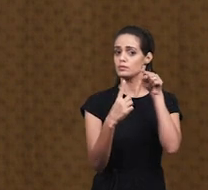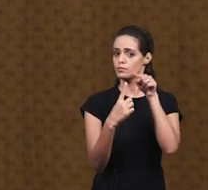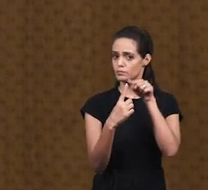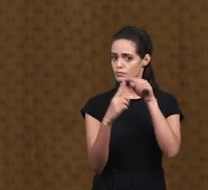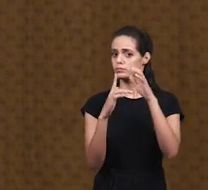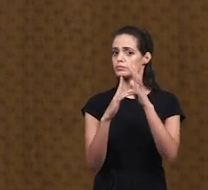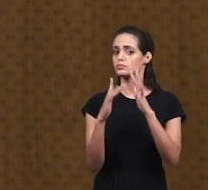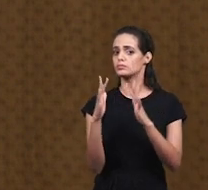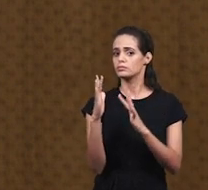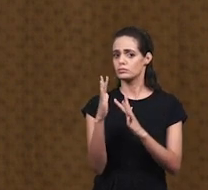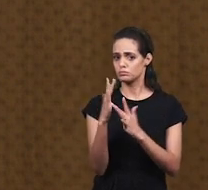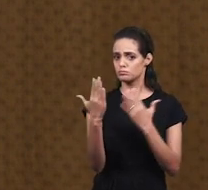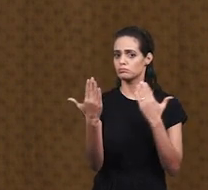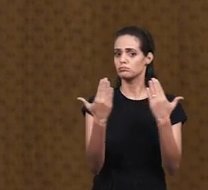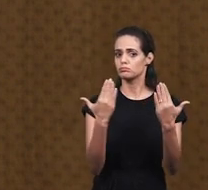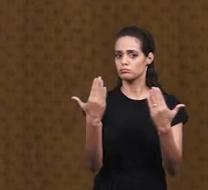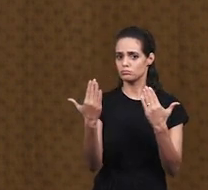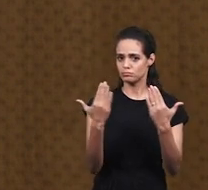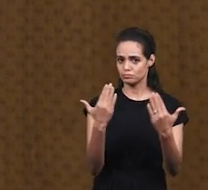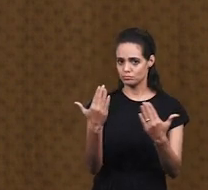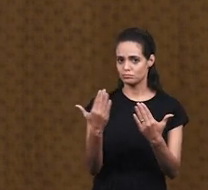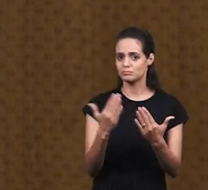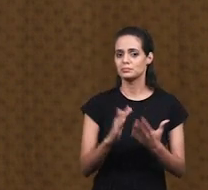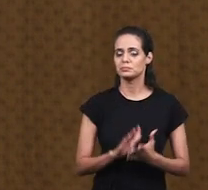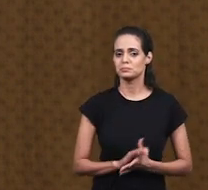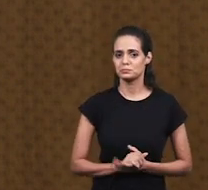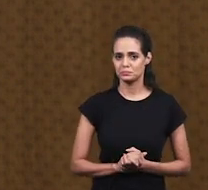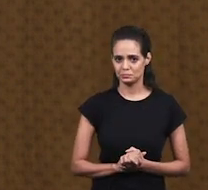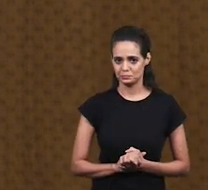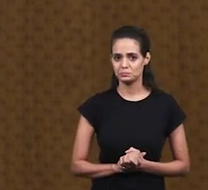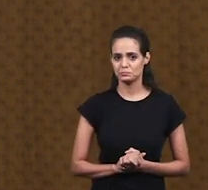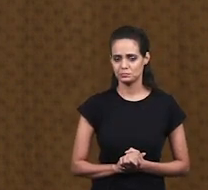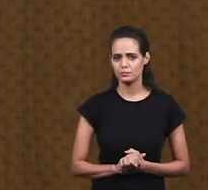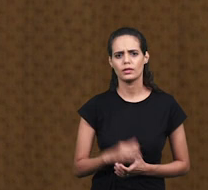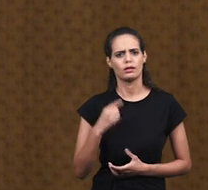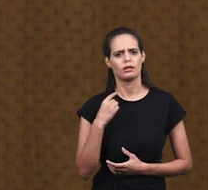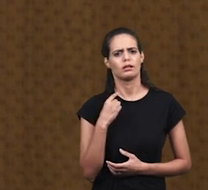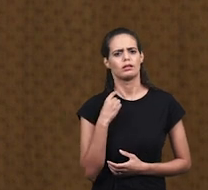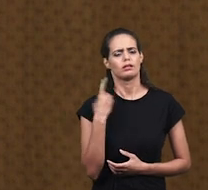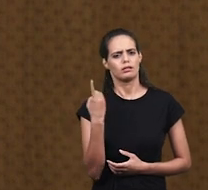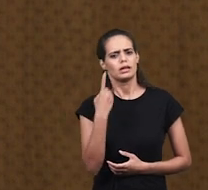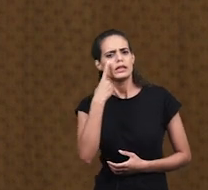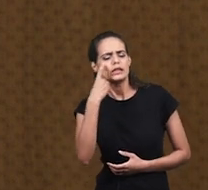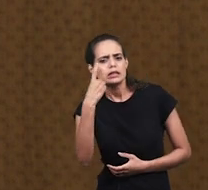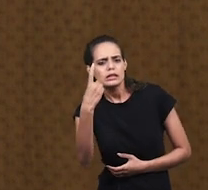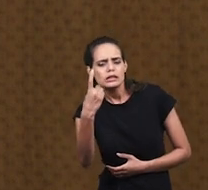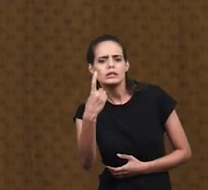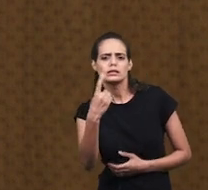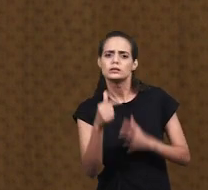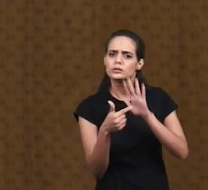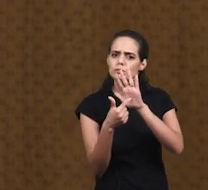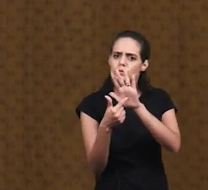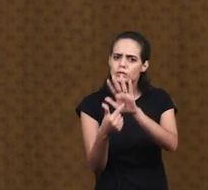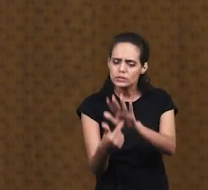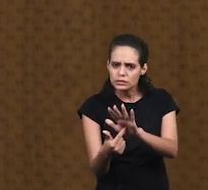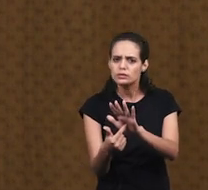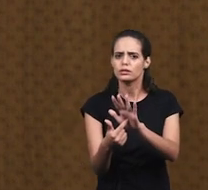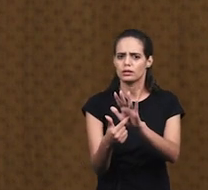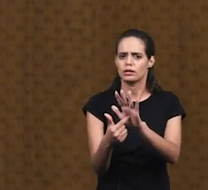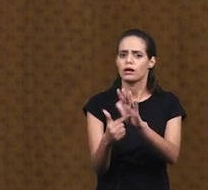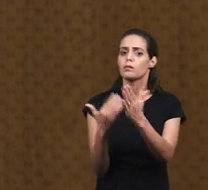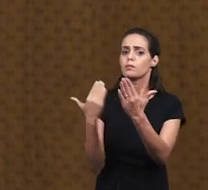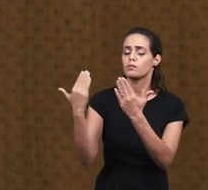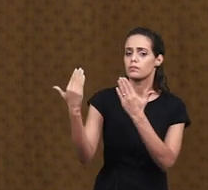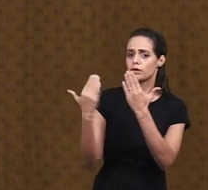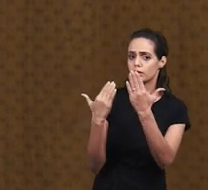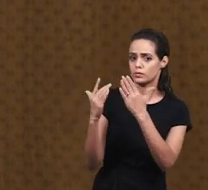de montrer cet aspect de David à l'Ancien Testament comme un type du Seigneur Jésus.